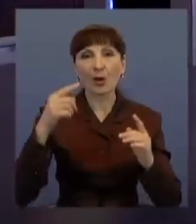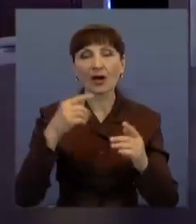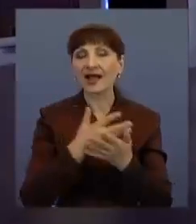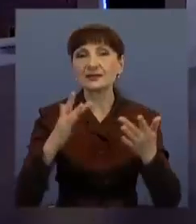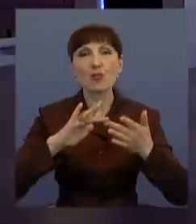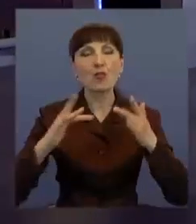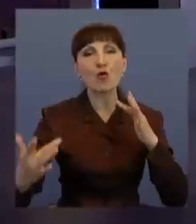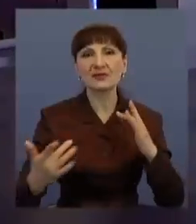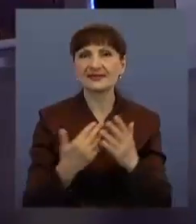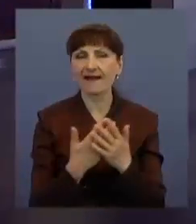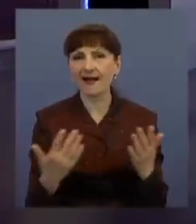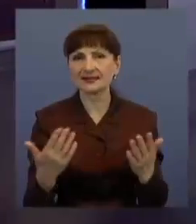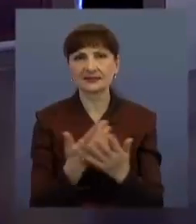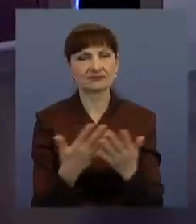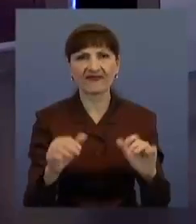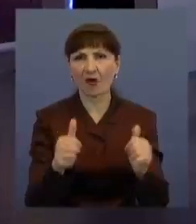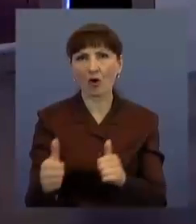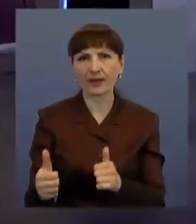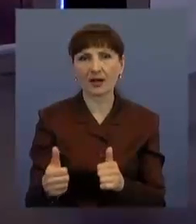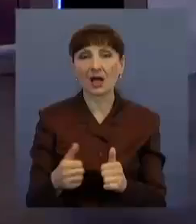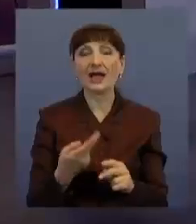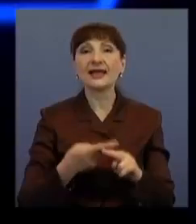мультимедиа. И причем на эти цели